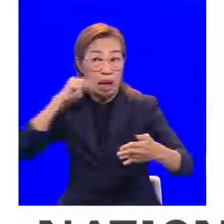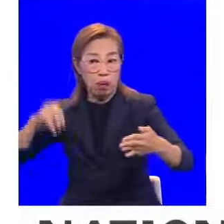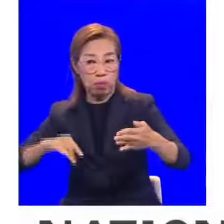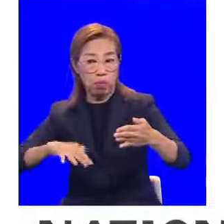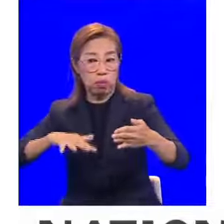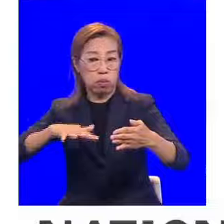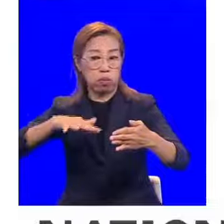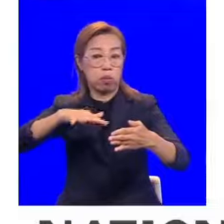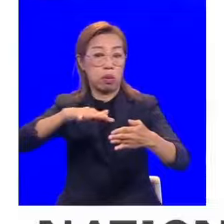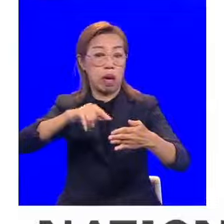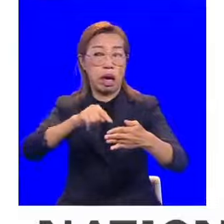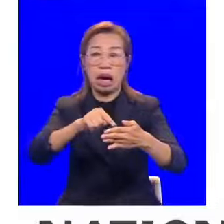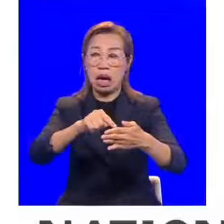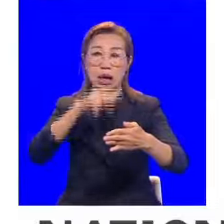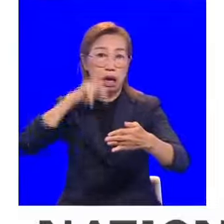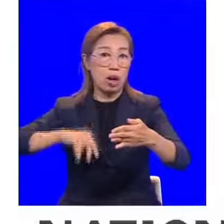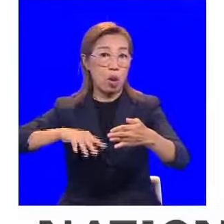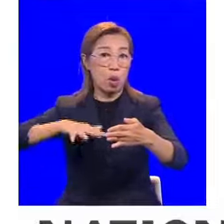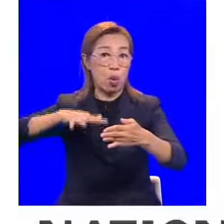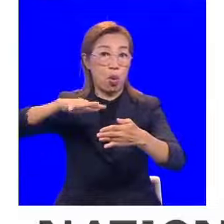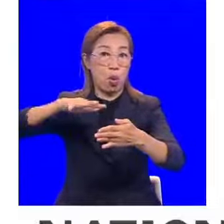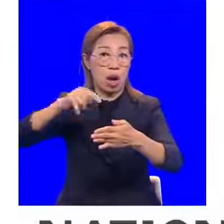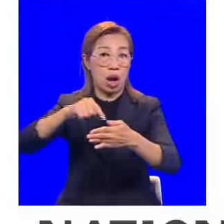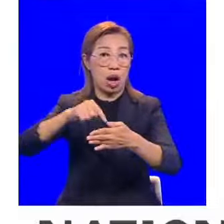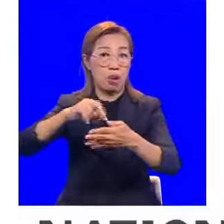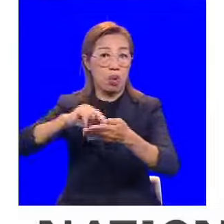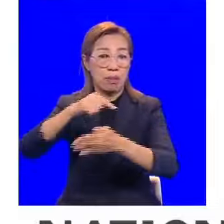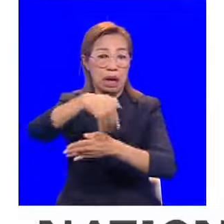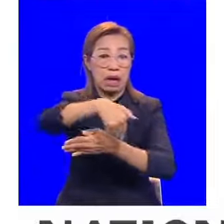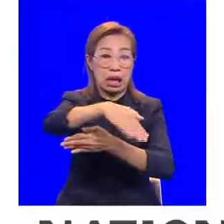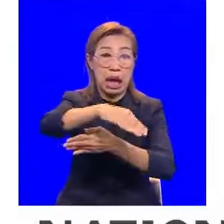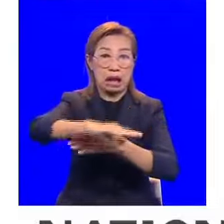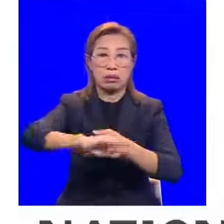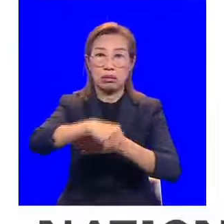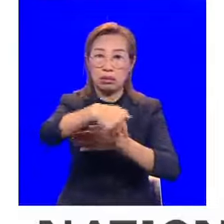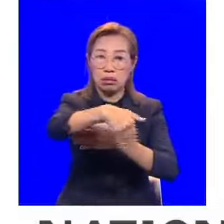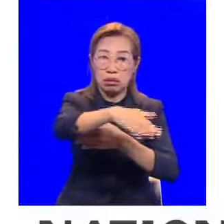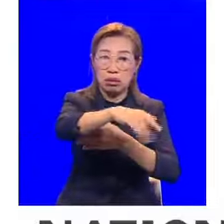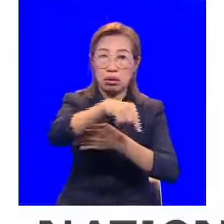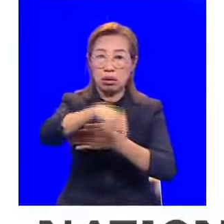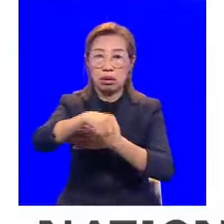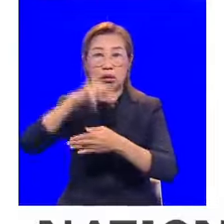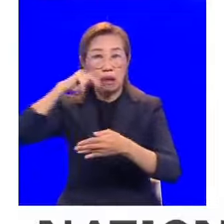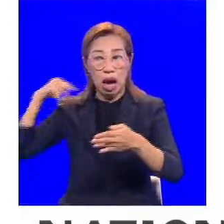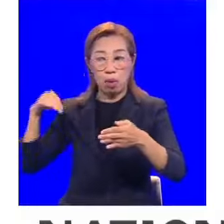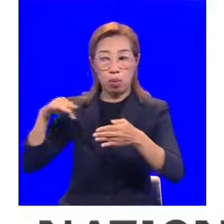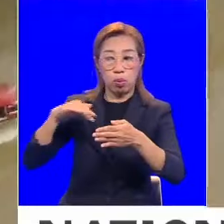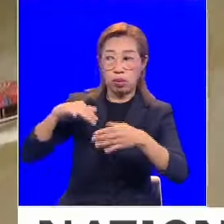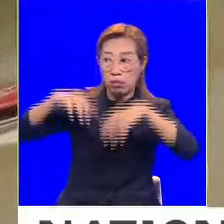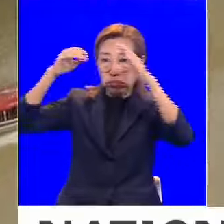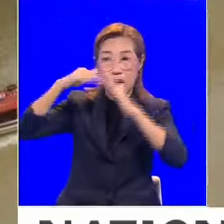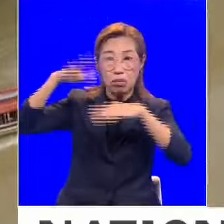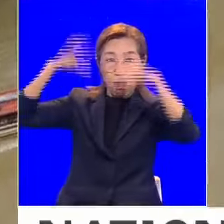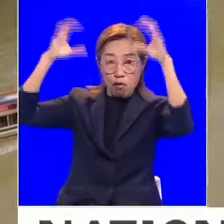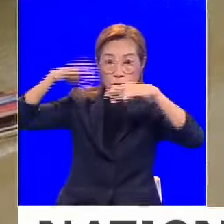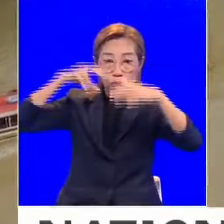ครับน้ำเอ่อเหนือเขื่อเยกตัวสูงน้ำกำลังจะมาเพิ่มมันต้องสอดคล้องกันน้ำที่อยู่ทางตอนบนกับฝนที่ตกมาตอนนี้เพราะฉะนั้น